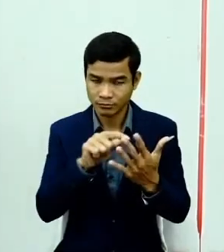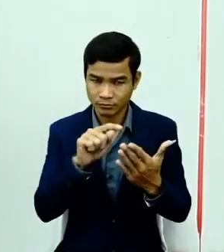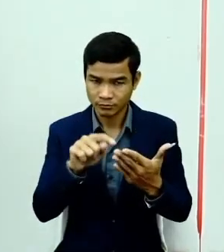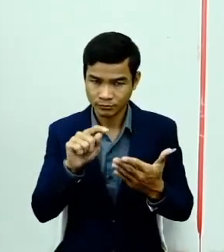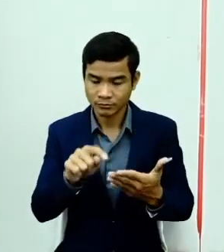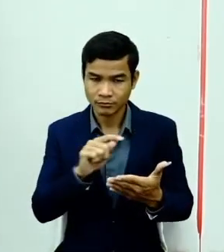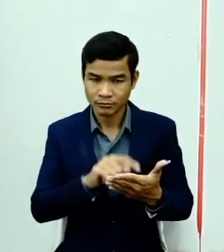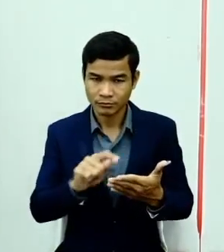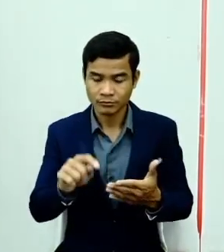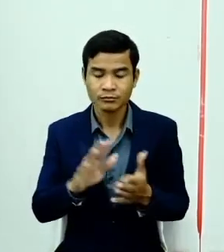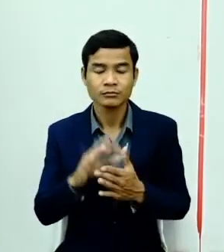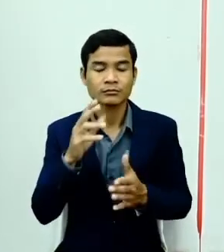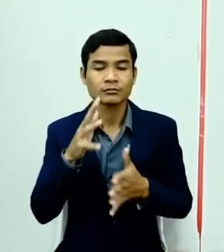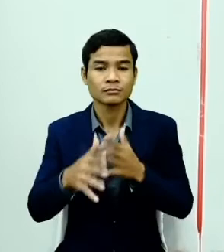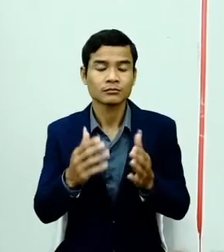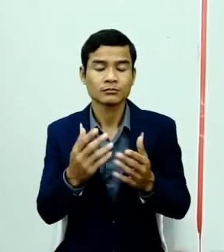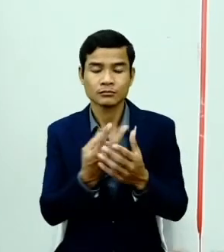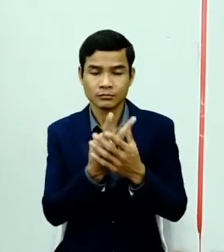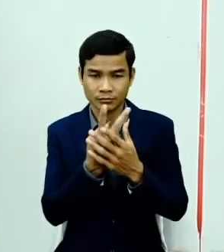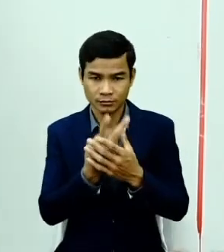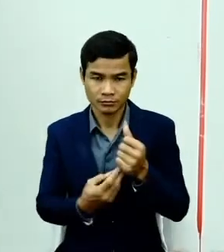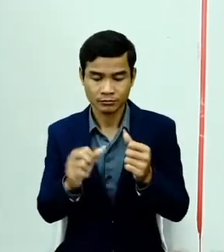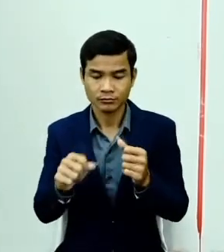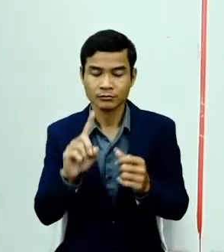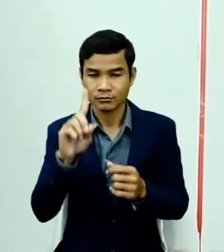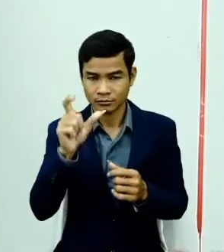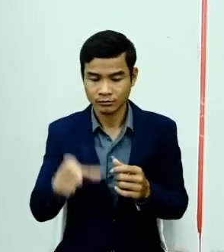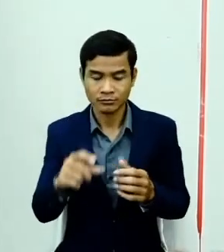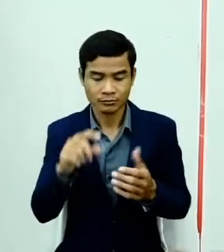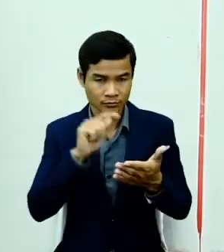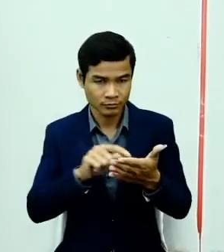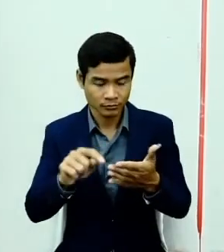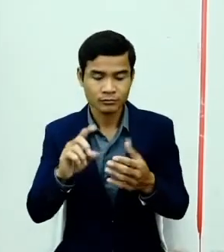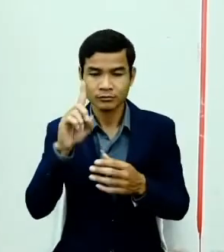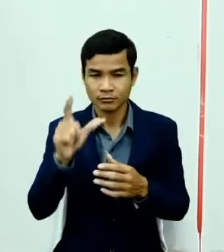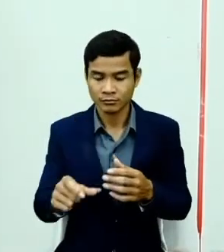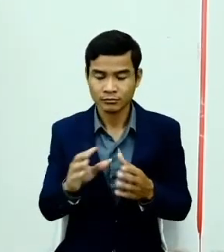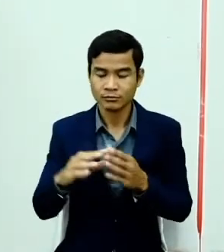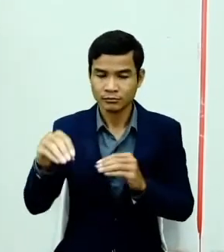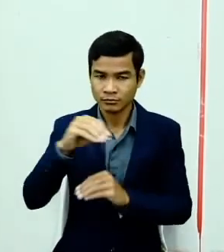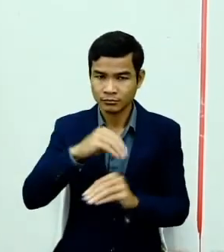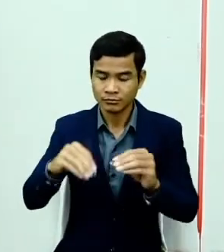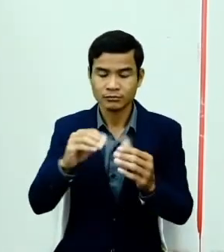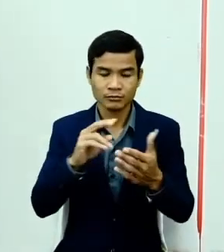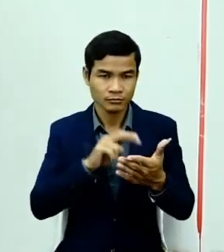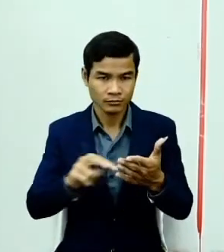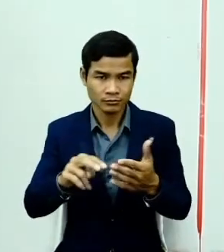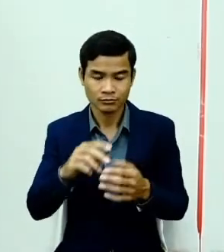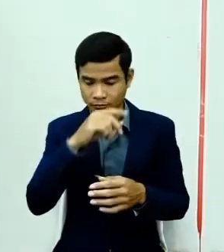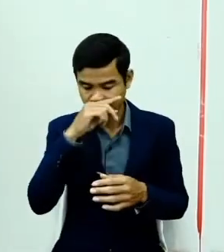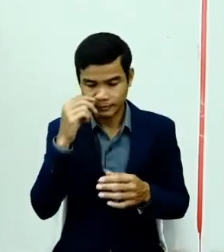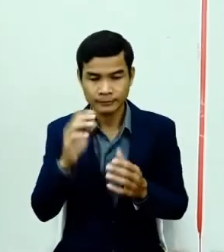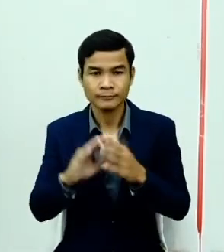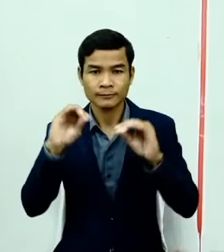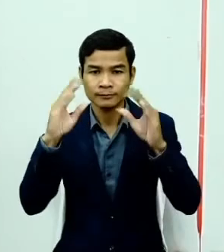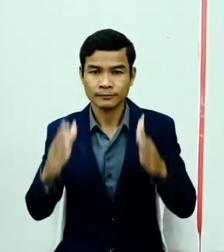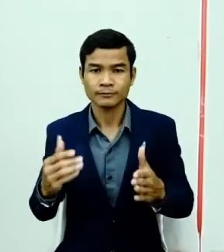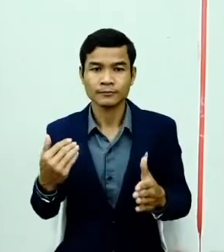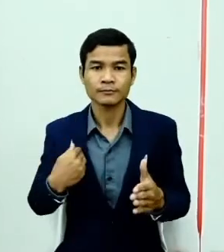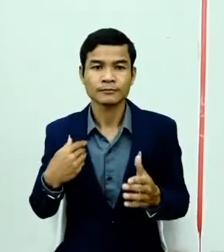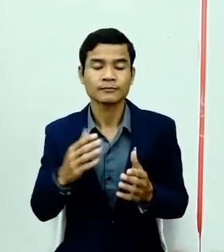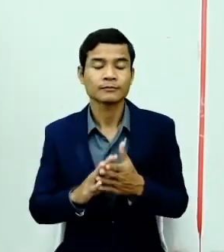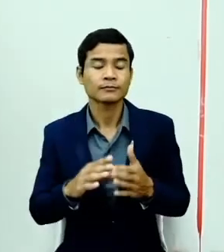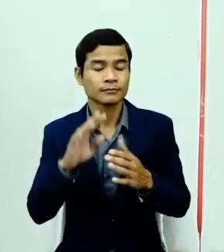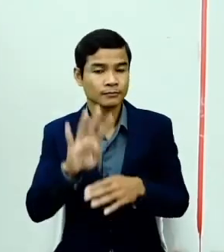ហើយយើងអានជាដៃគូដូចមិញណាគឺអានម្នាក់ចង្អុលម្នាក់អានហើយយើងនឹងបដូរវិញគ្នាអានម្ដងម្នាក់អ្នកគ្រូក៏មានតារាងប